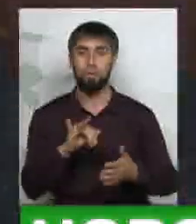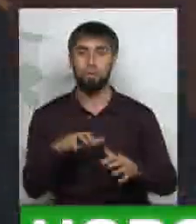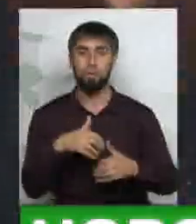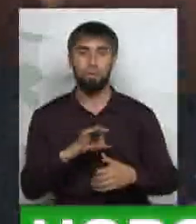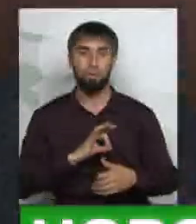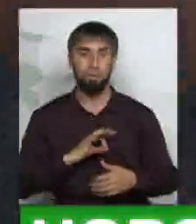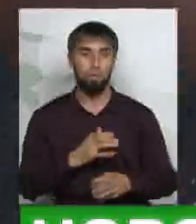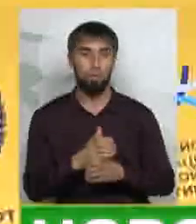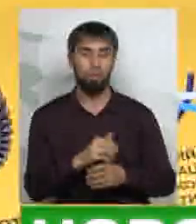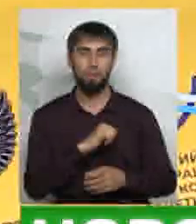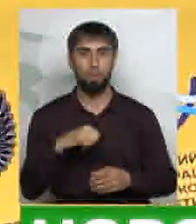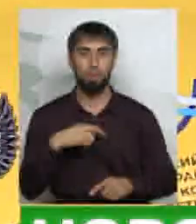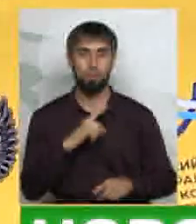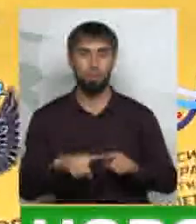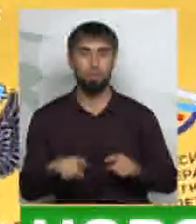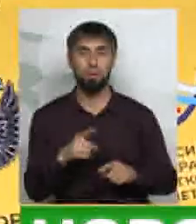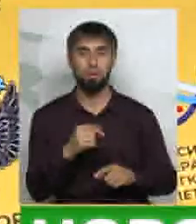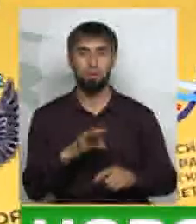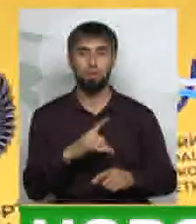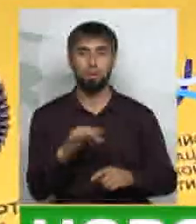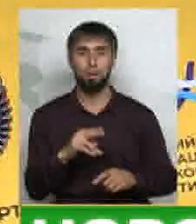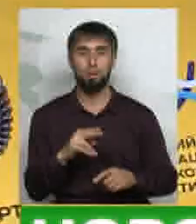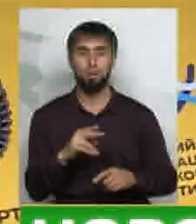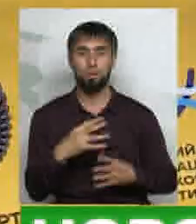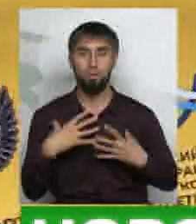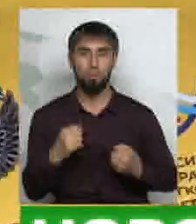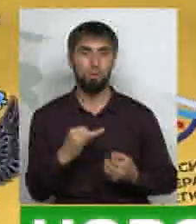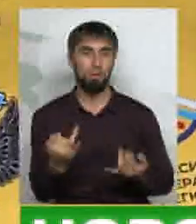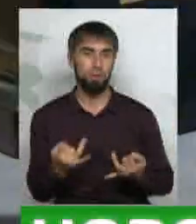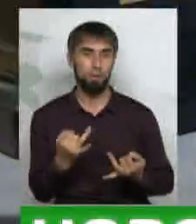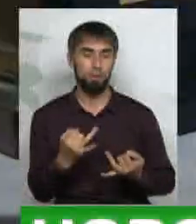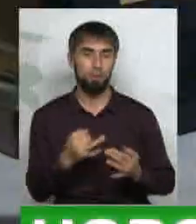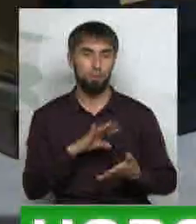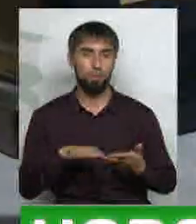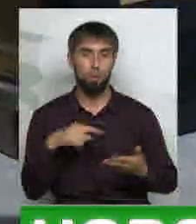медали и кубки сегодня лишь самые быстрые, зато заряд здоровья и положительных эмоций